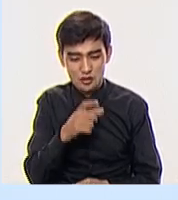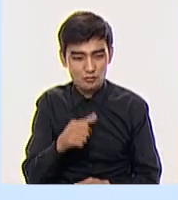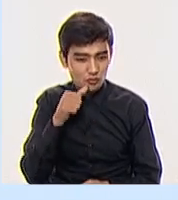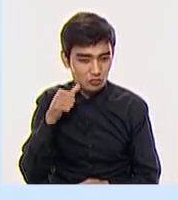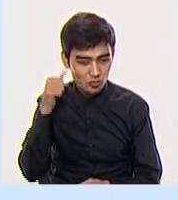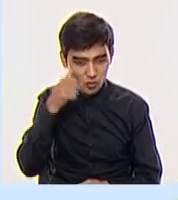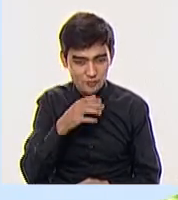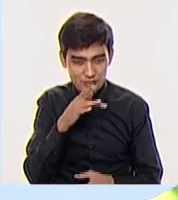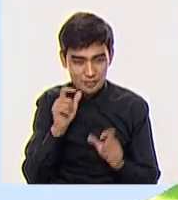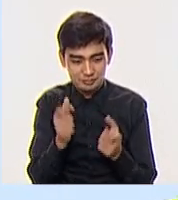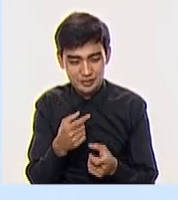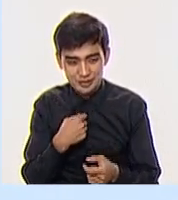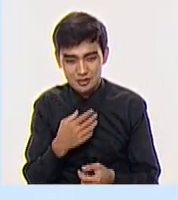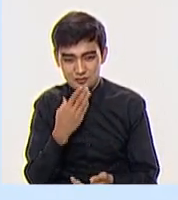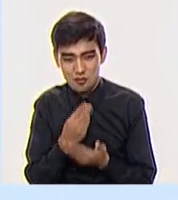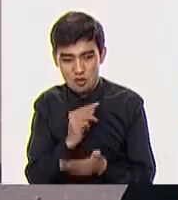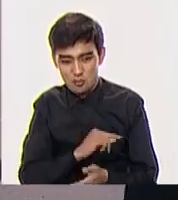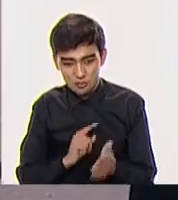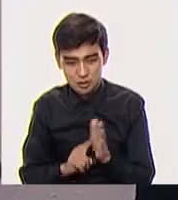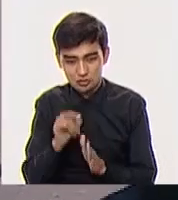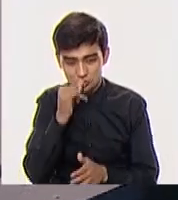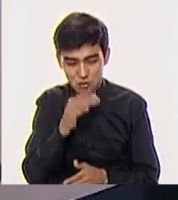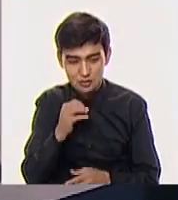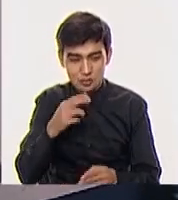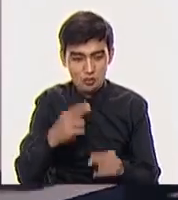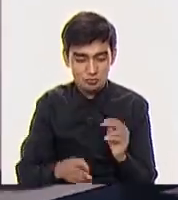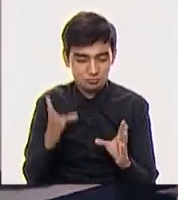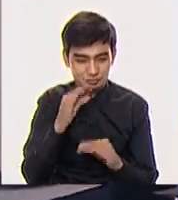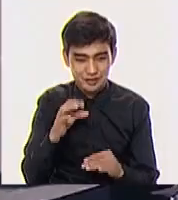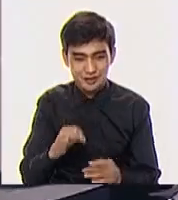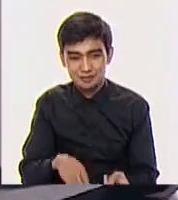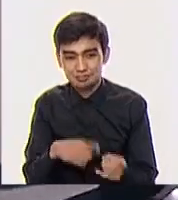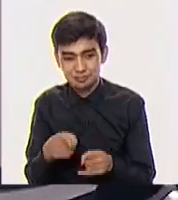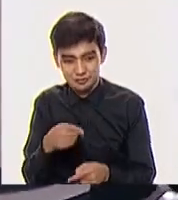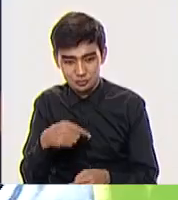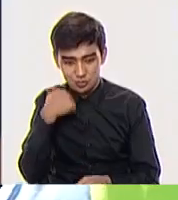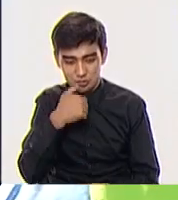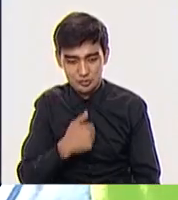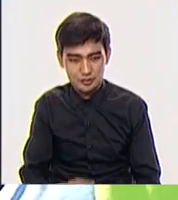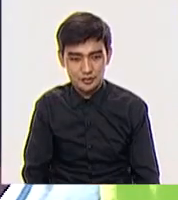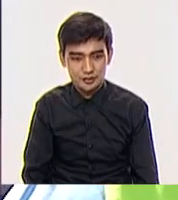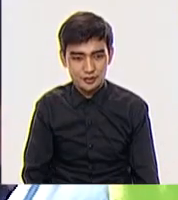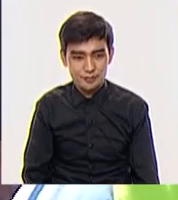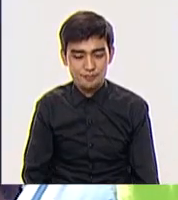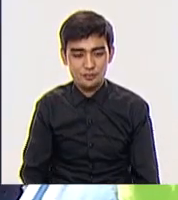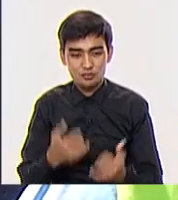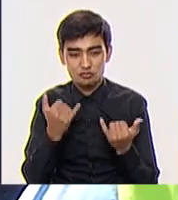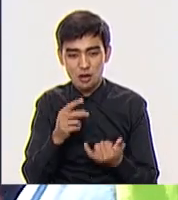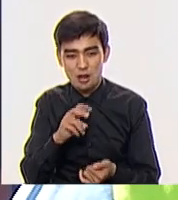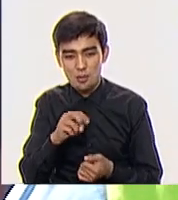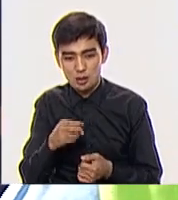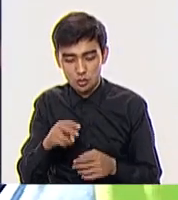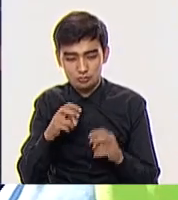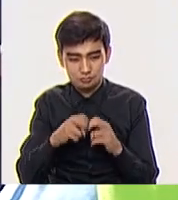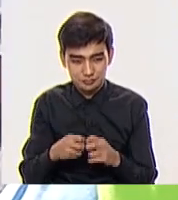пандемии подрядчик не смог вовремя начать работы и не успел закончить. Пришлось перенести на этот год. Сейчас в лаборатории делают анализ.